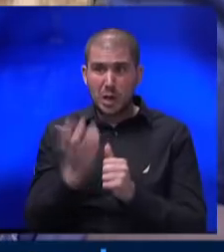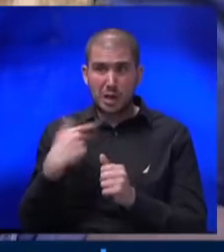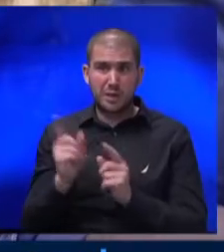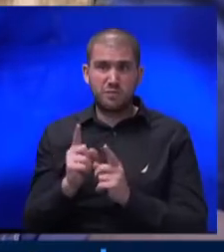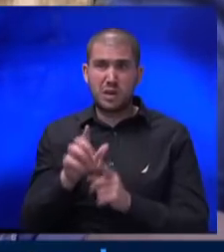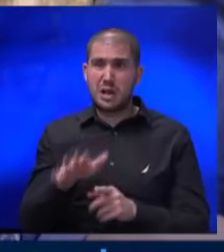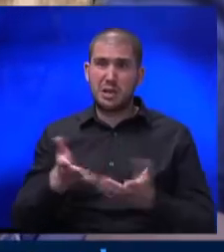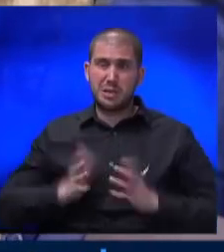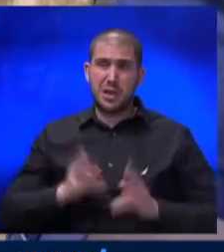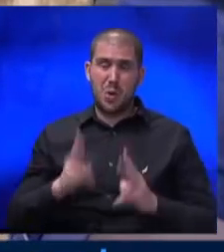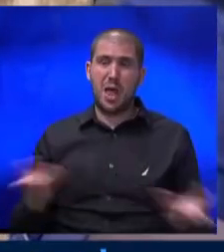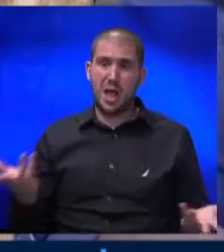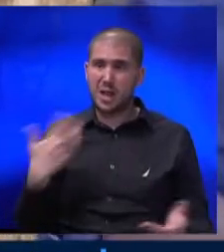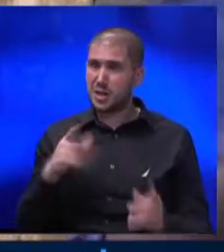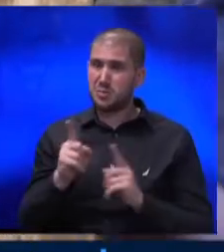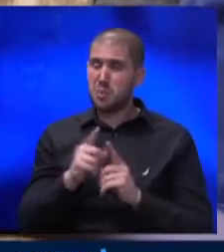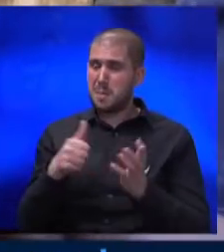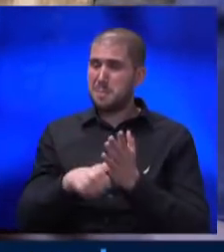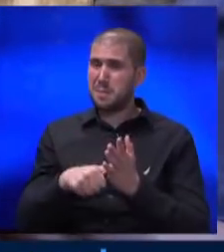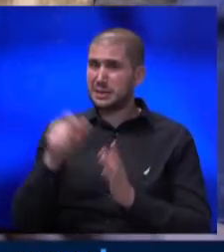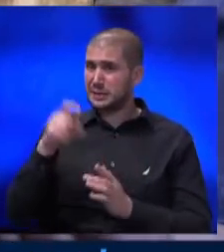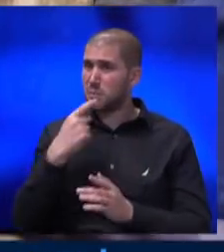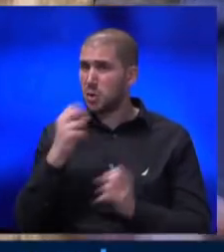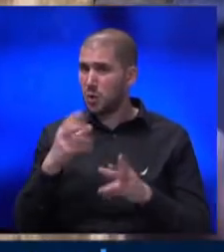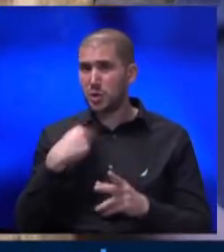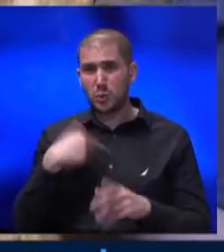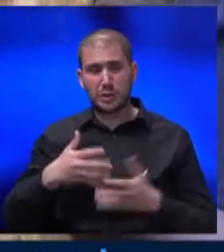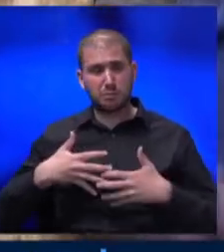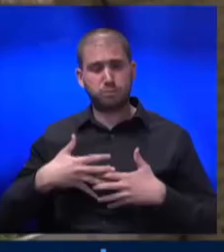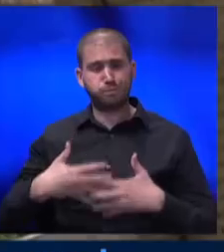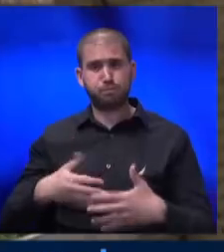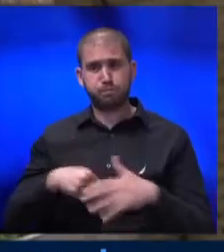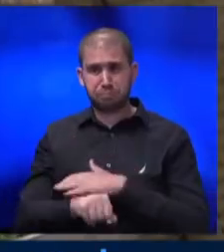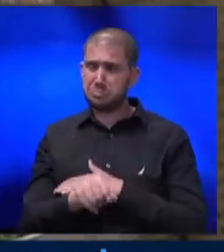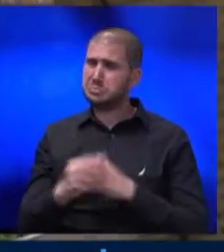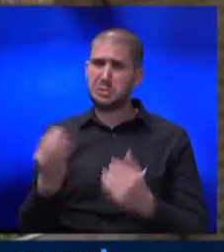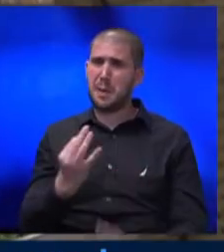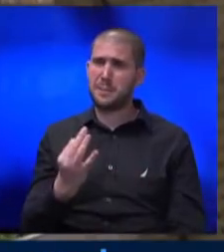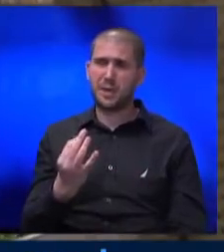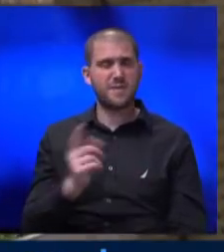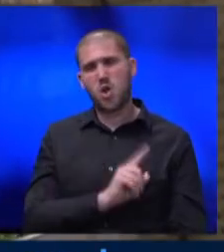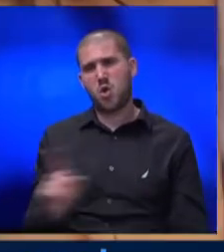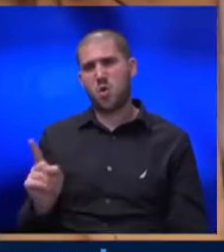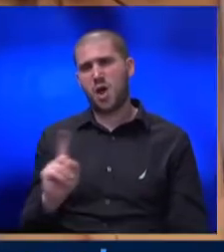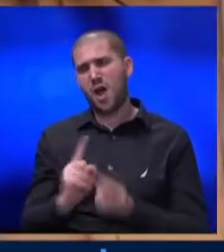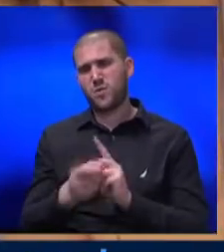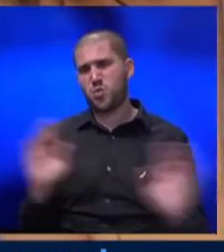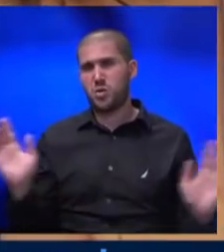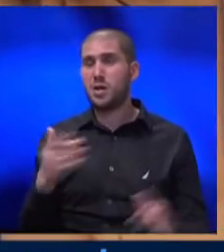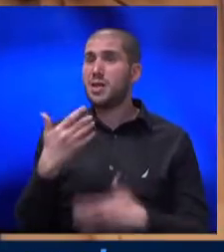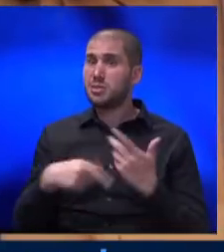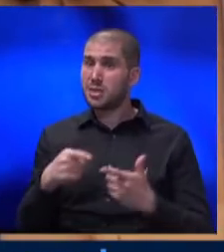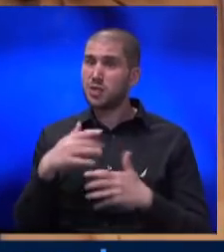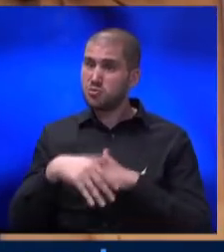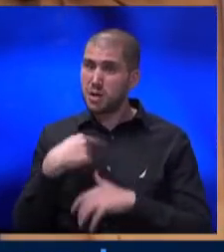לעולם. הייתי הולכת לבנק הזרע, אומרת, יאללה, אני רוצה להיכנס להיריון, סבבה. ממש, ממש לא, אולי הפוך. תהליך הזה גרם